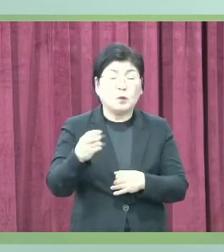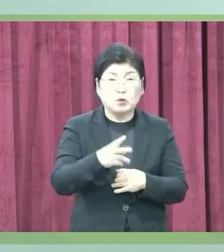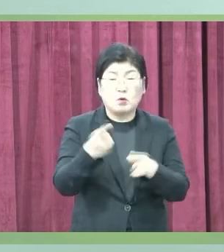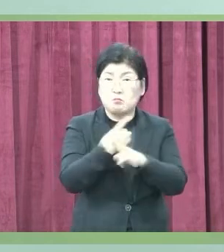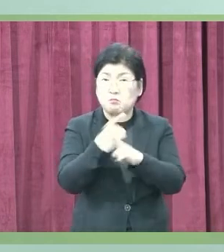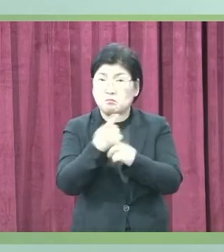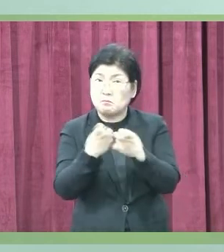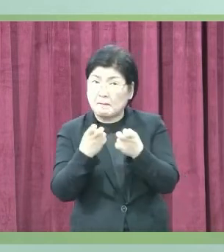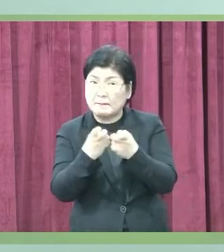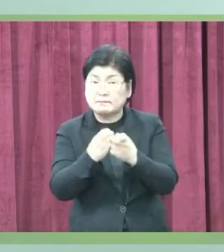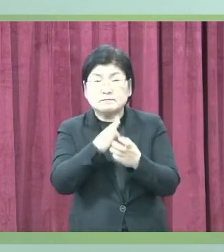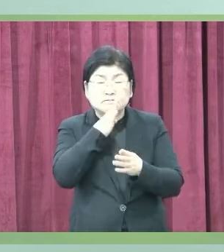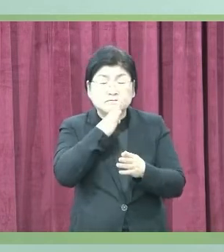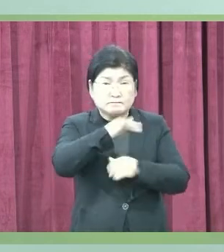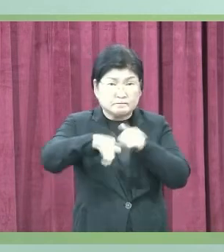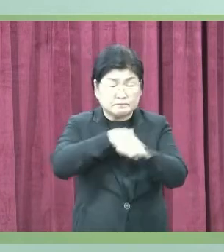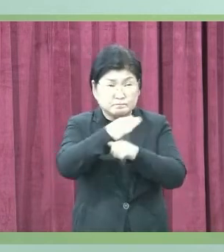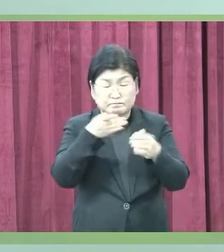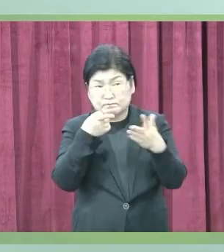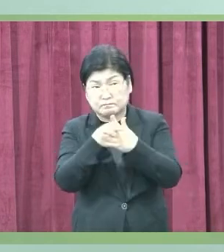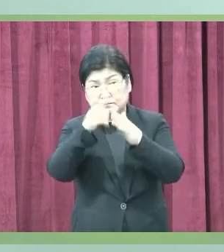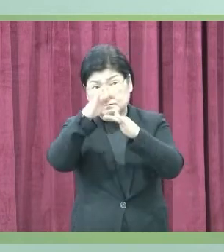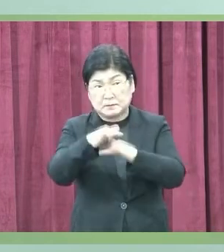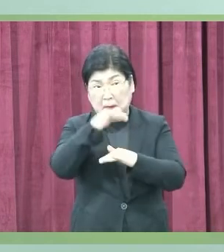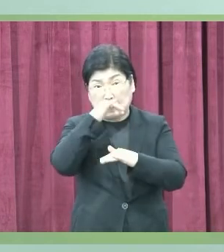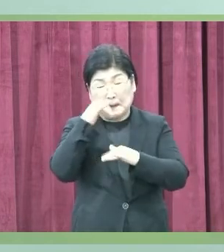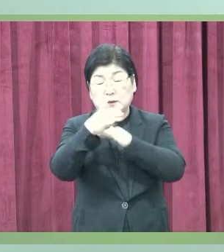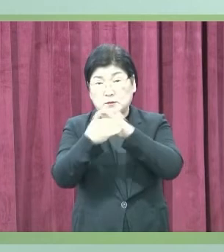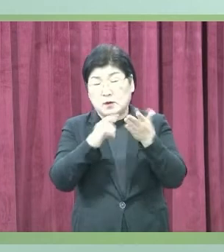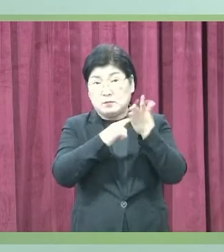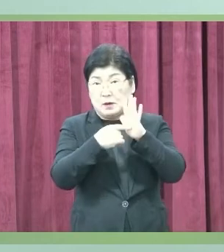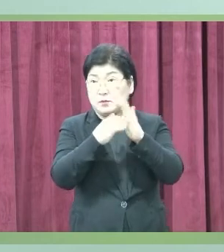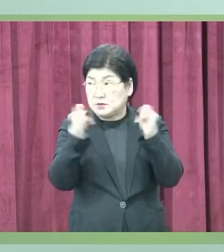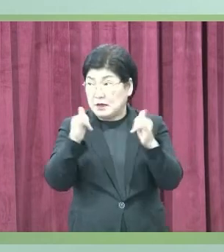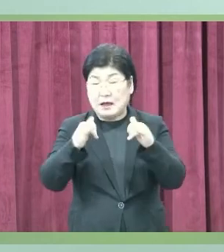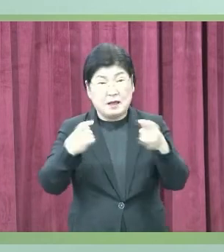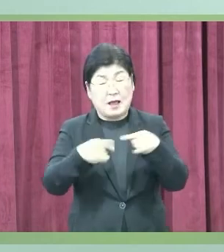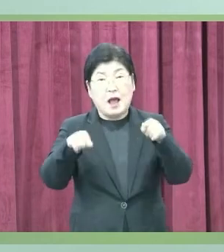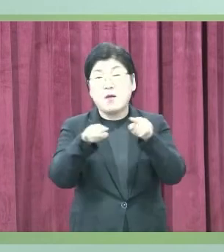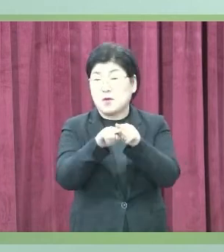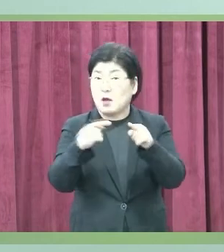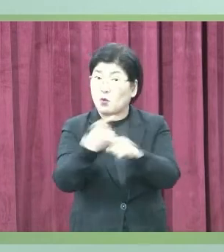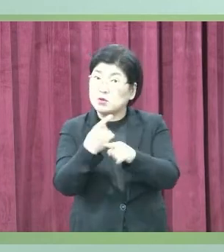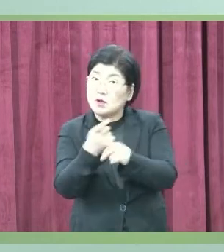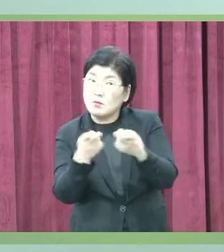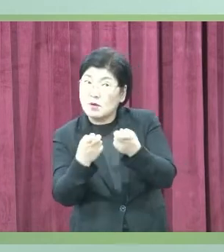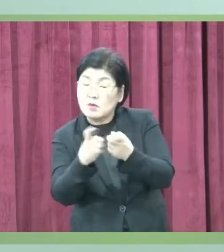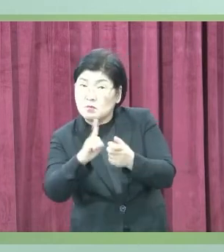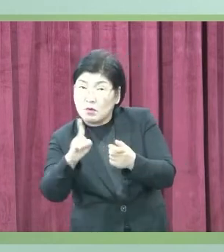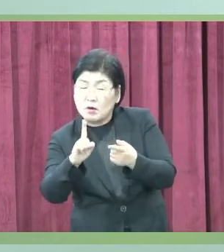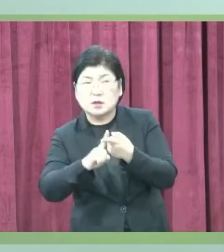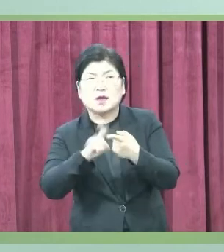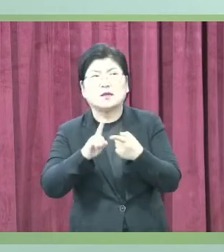방안은 실태조사에서 분석한 결과와 함께 앞선 발표자의 결과를 종합해서 개선 방안을 구성해